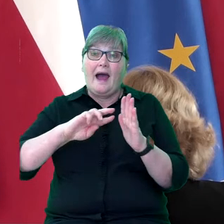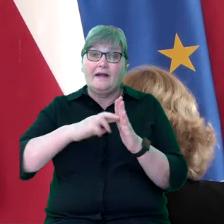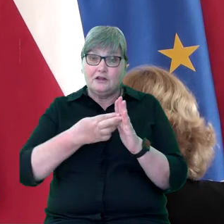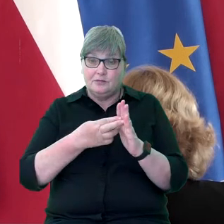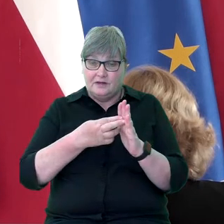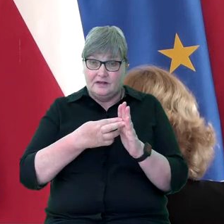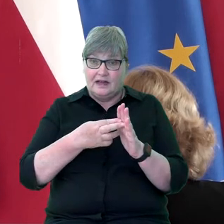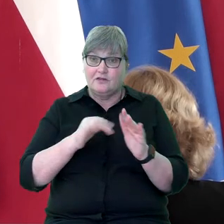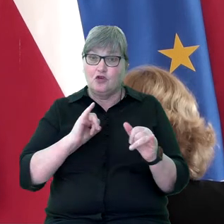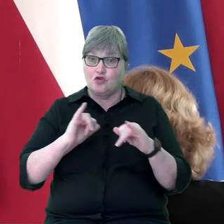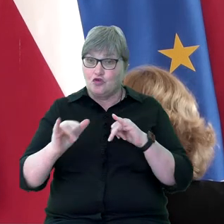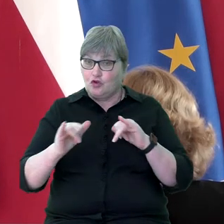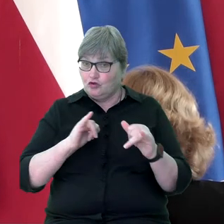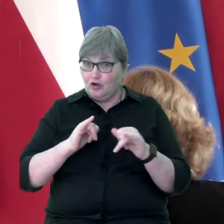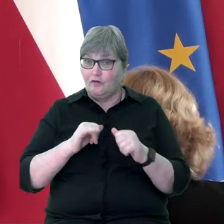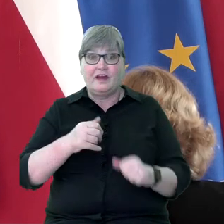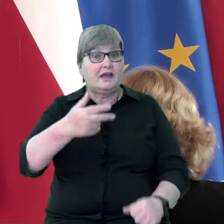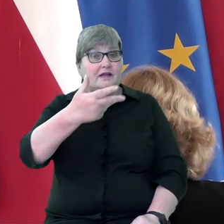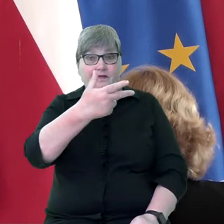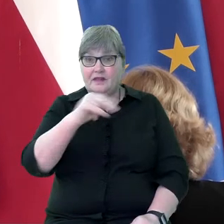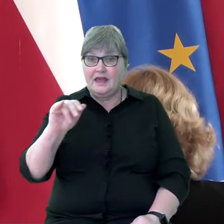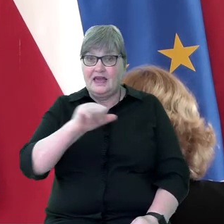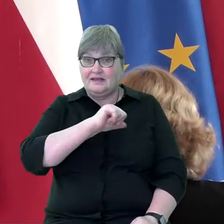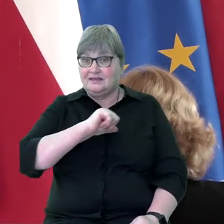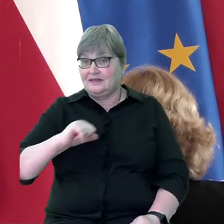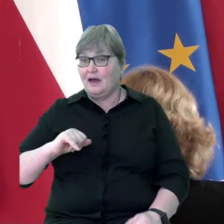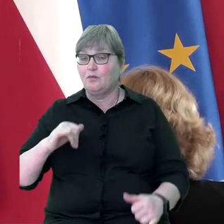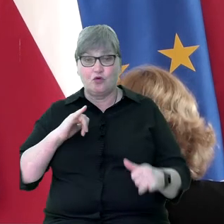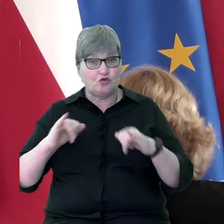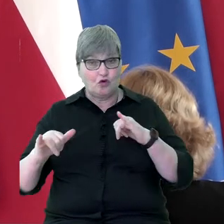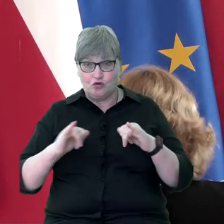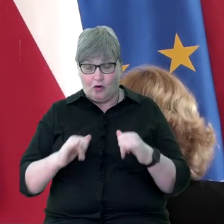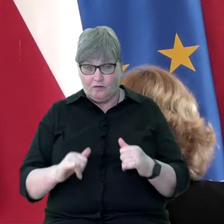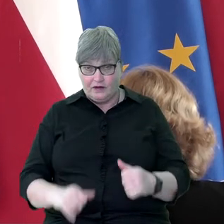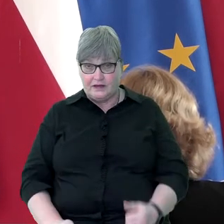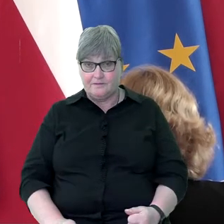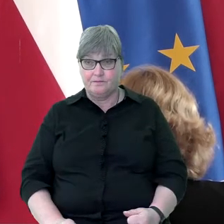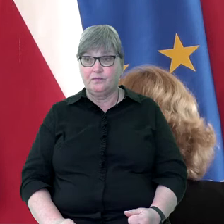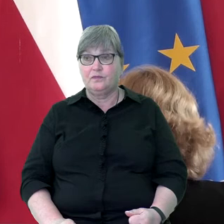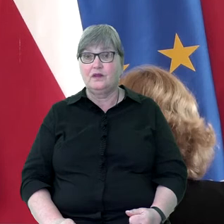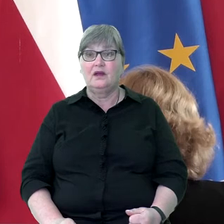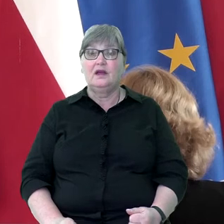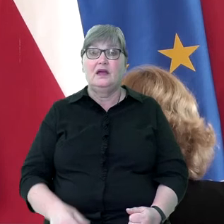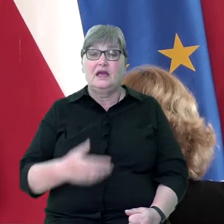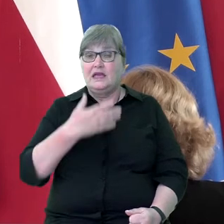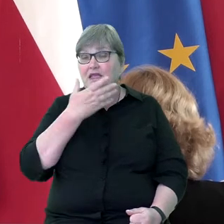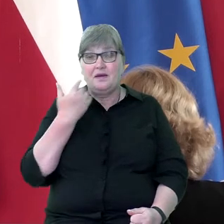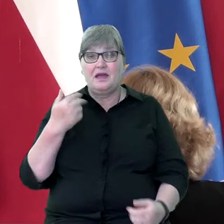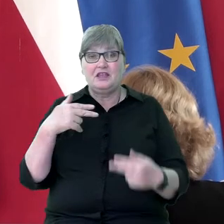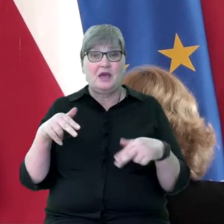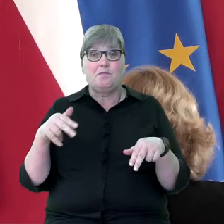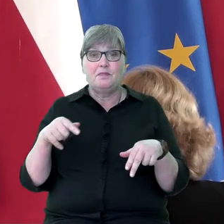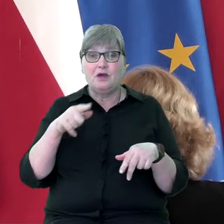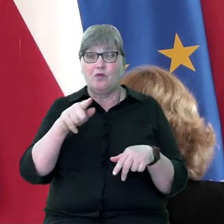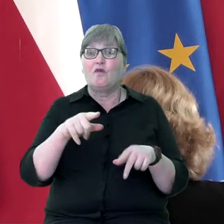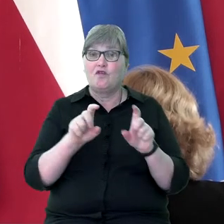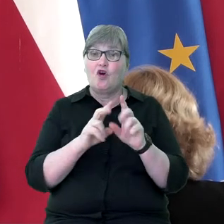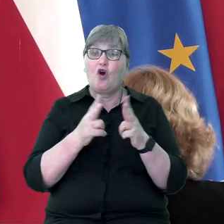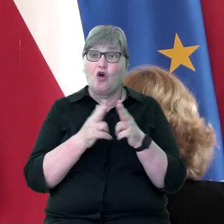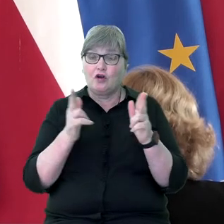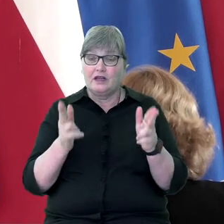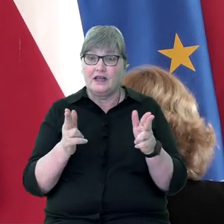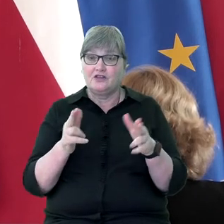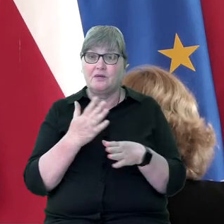pracowników samorządowych i tutaj zauważyć można, że nie istniało takie, można powiedzieć, w okresie międzywojennym